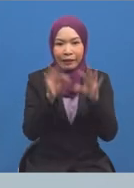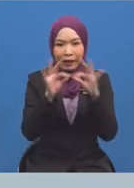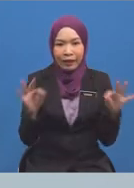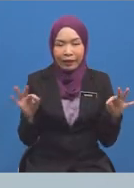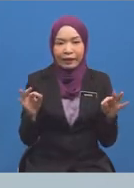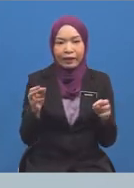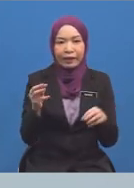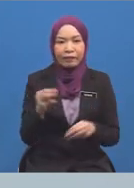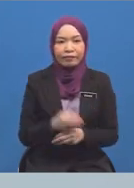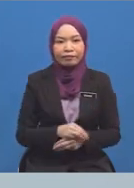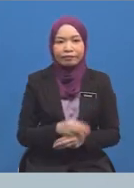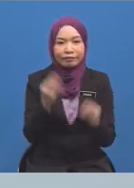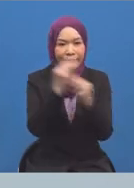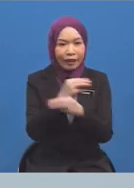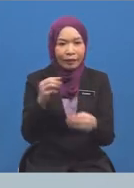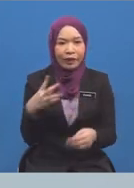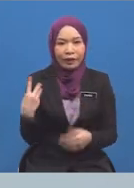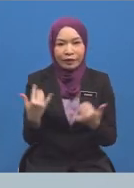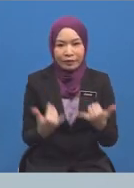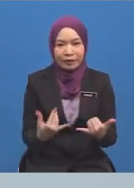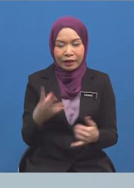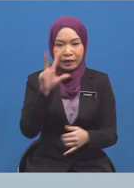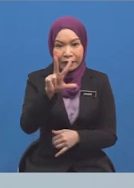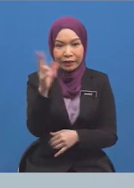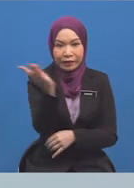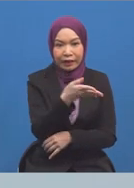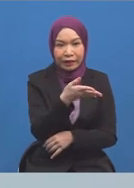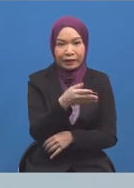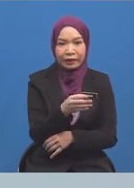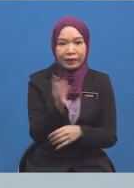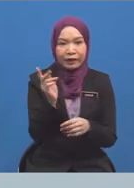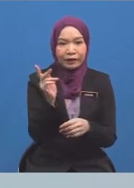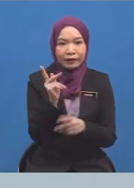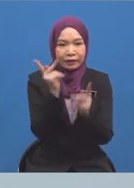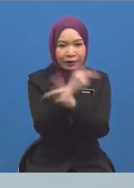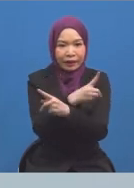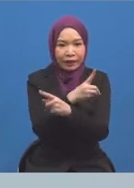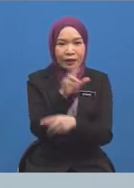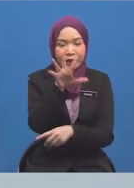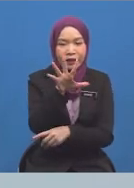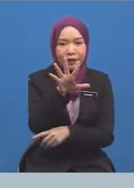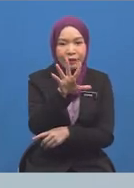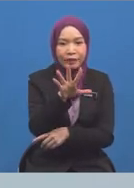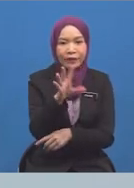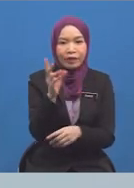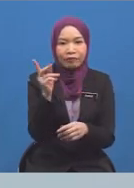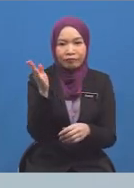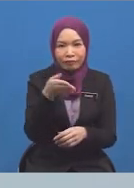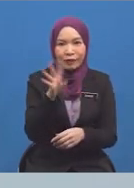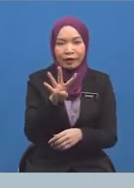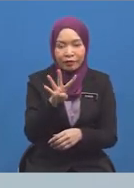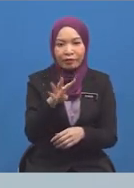kita sekarang ke dharab 54 = berapa ya